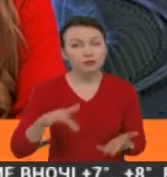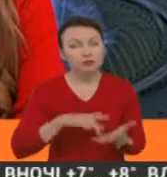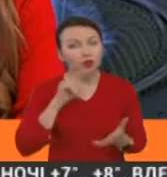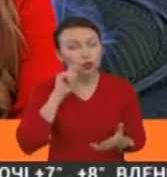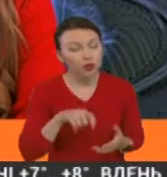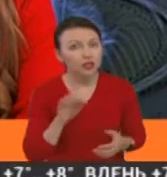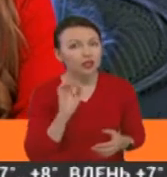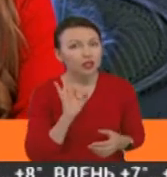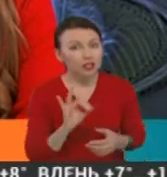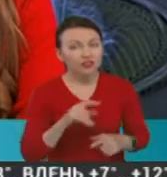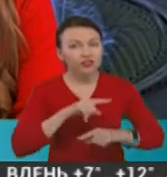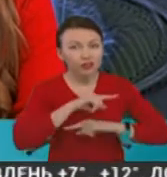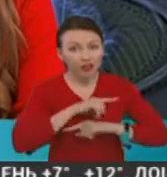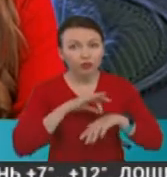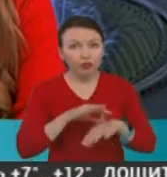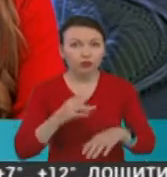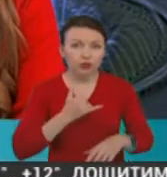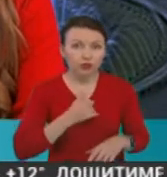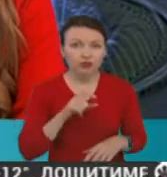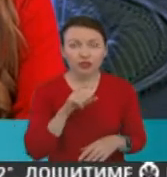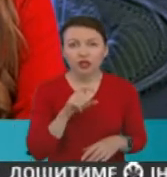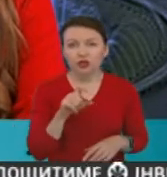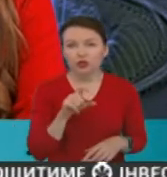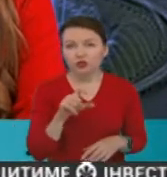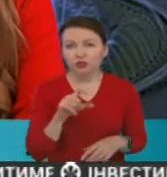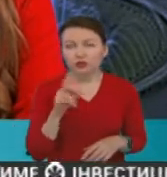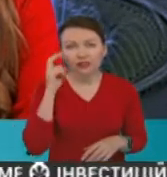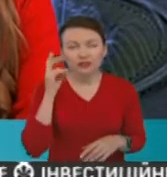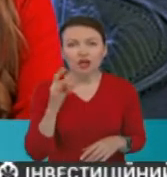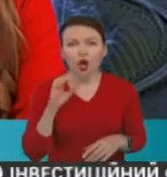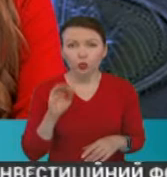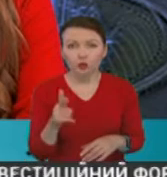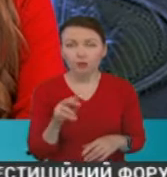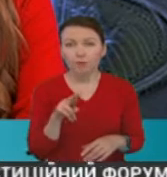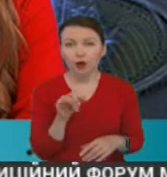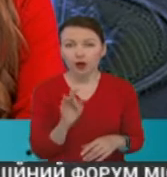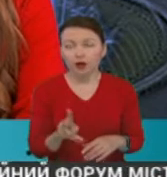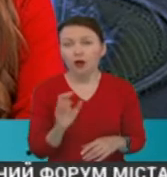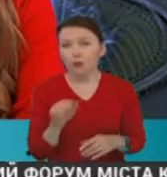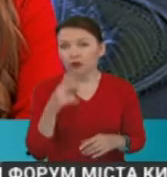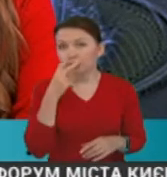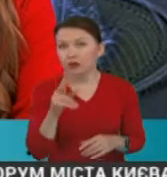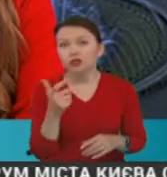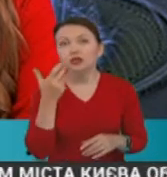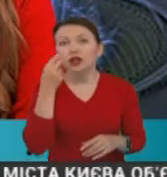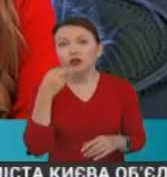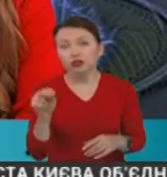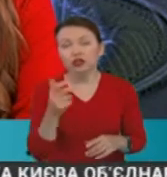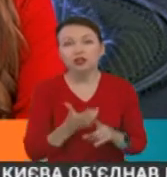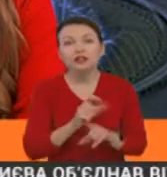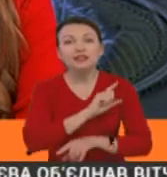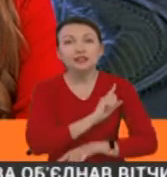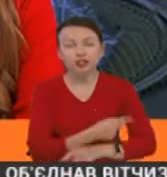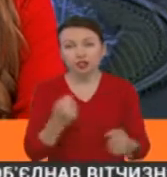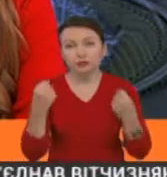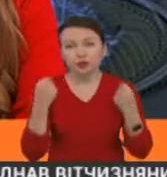власне, фінал саме проходить у нас на Зові Героїв у парку «Київська Русь». І можна побачити найкращих, найсильніших спортсменів з